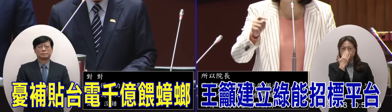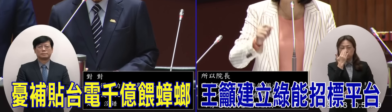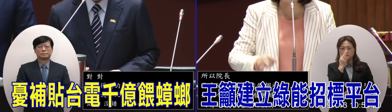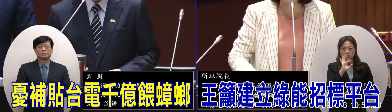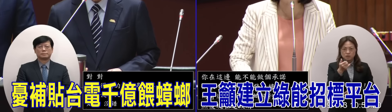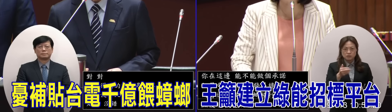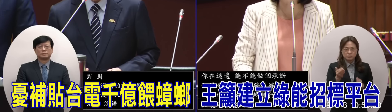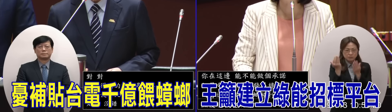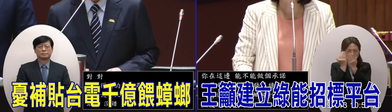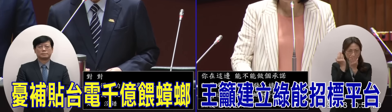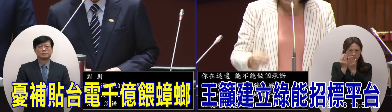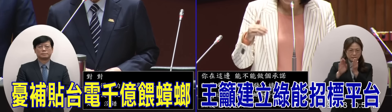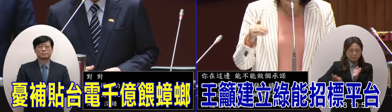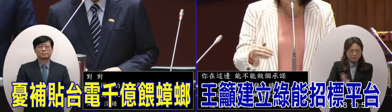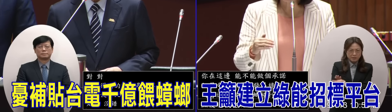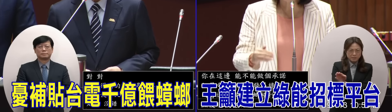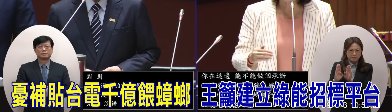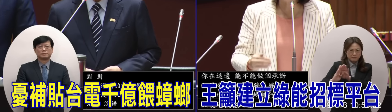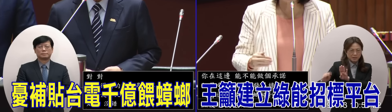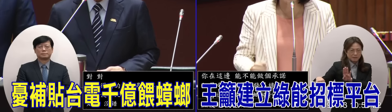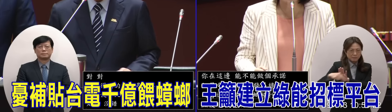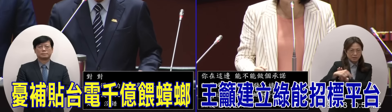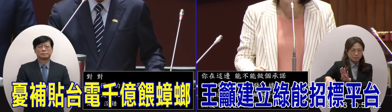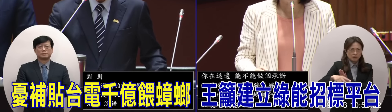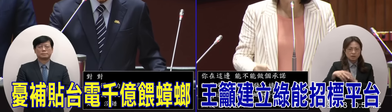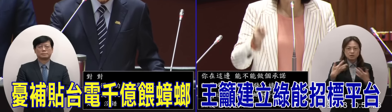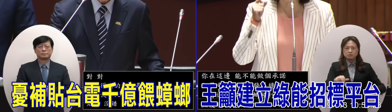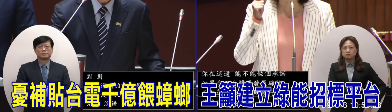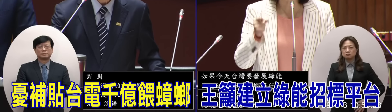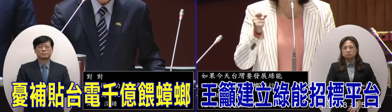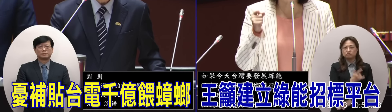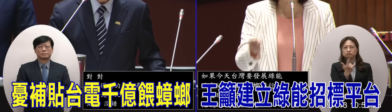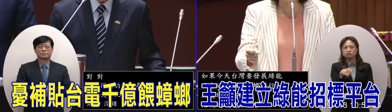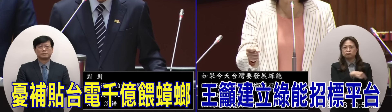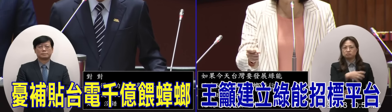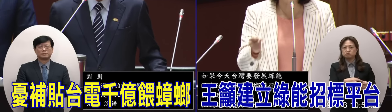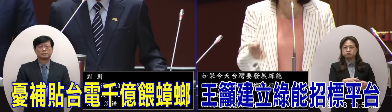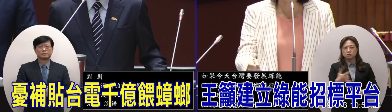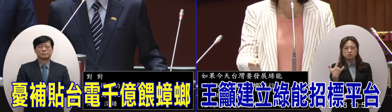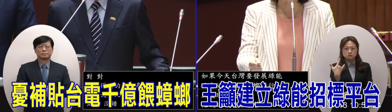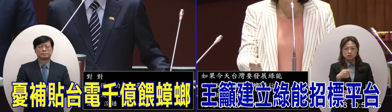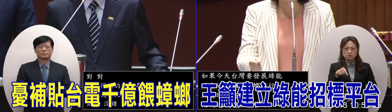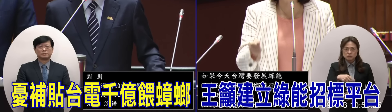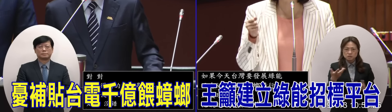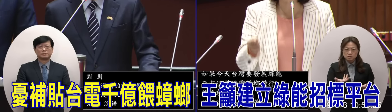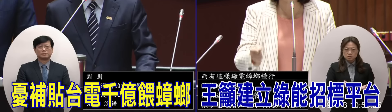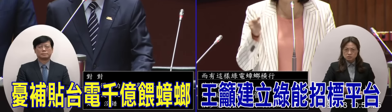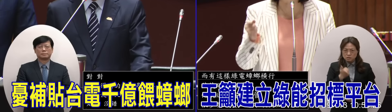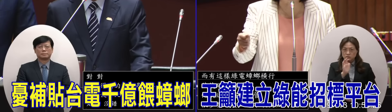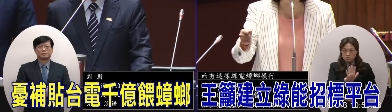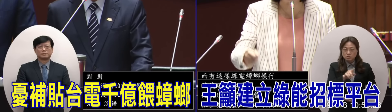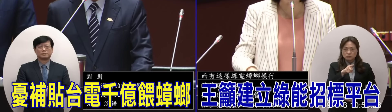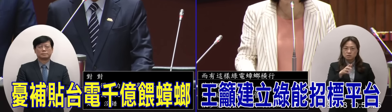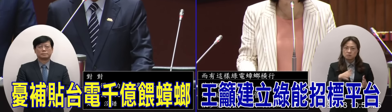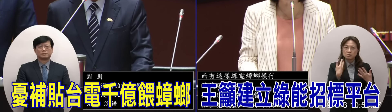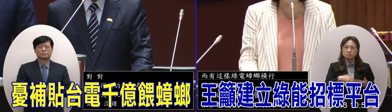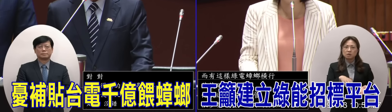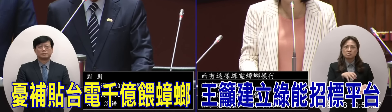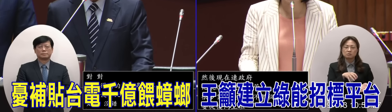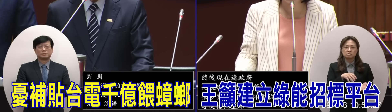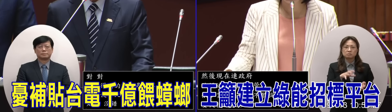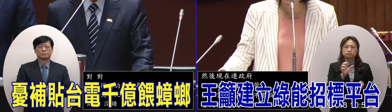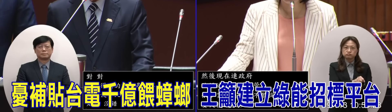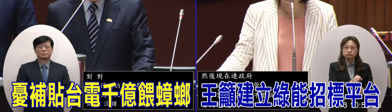黑道天天在他们门口，有这些的事件，我们是不是要办到底？否则的话，我们这些绿能怎么推展得下